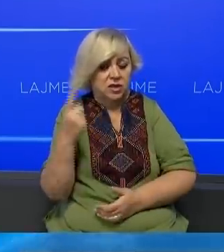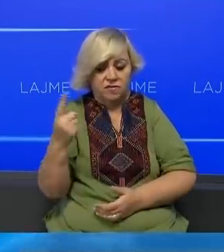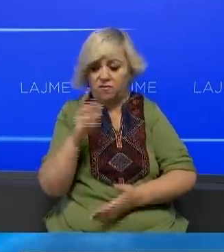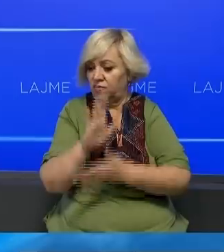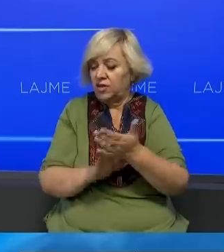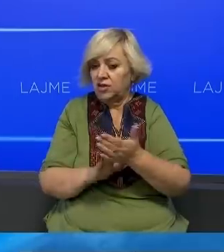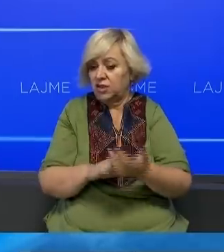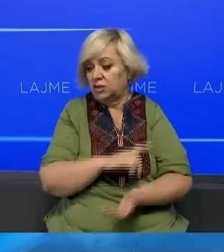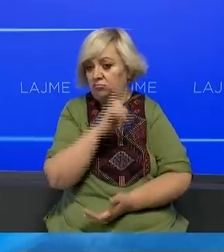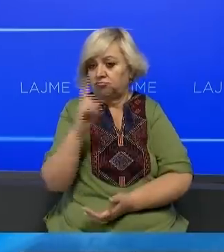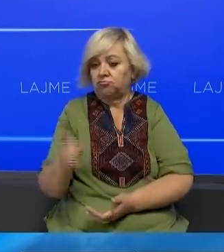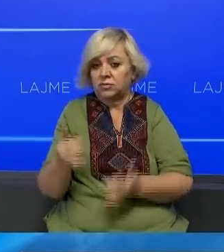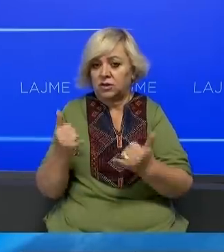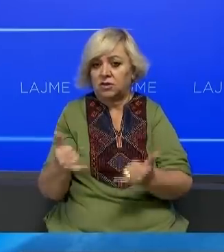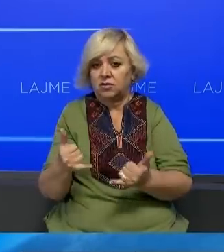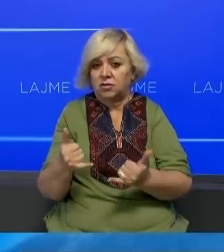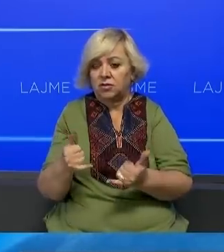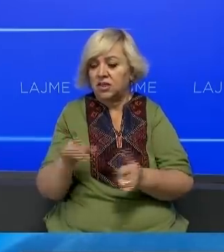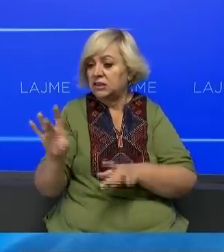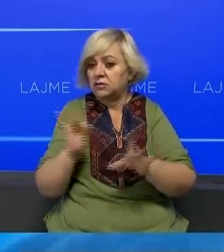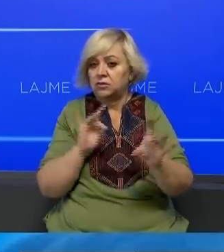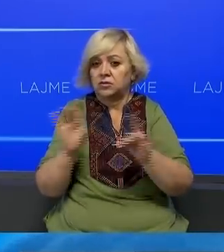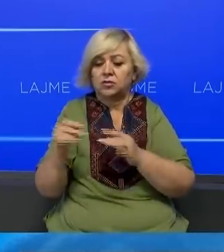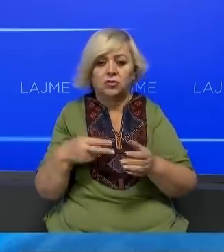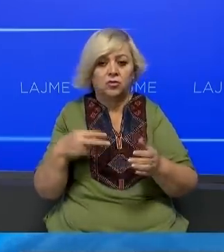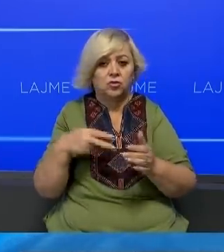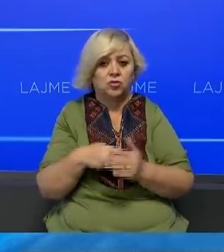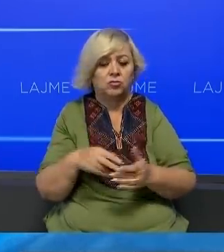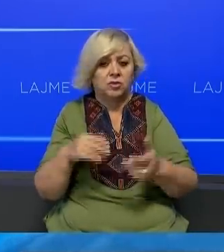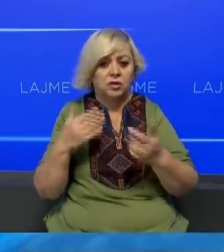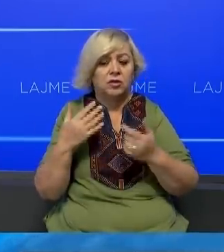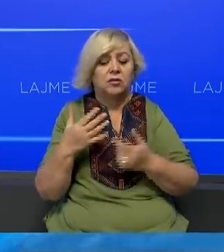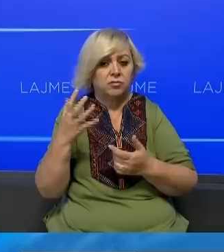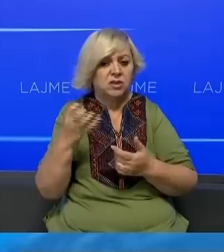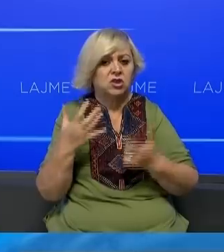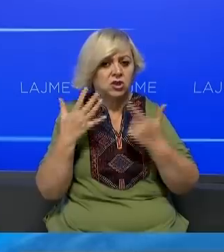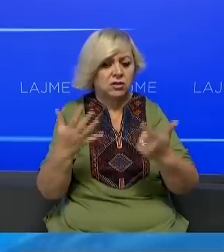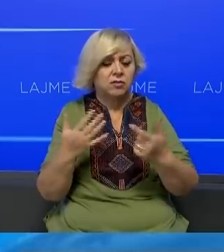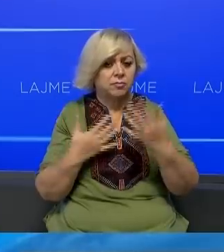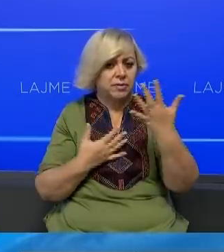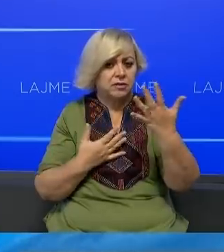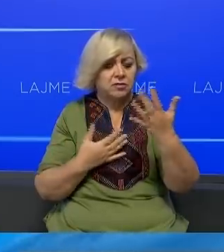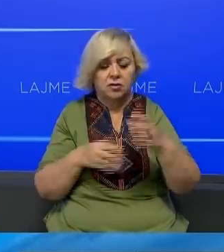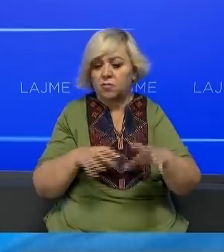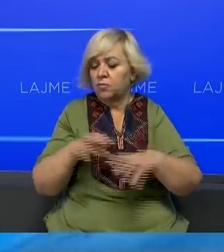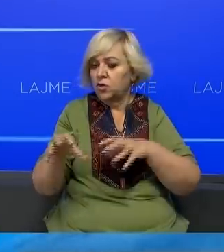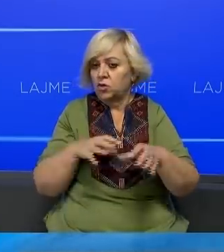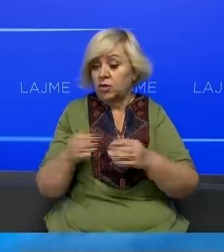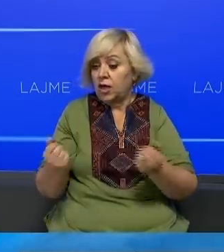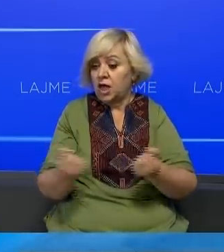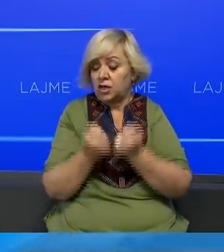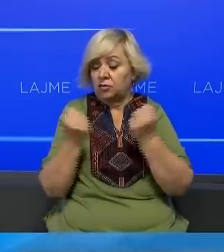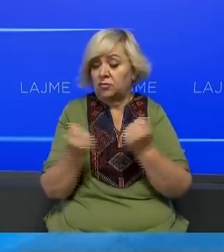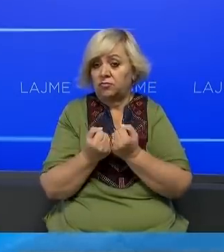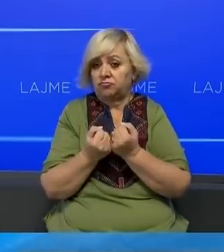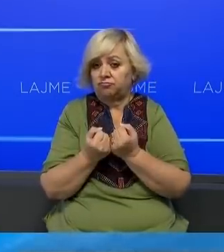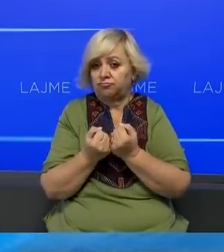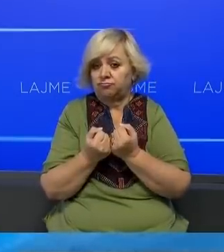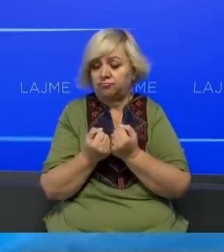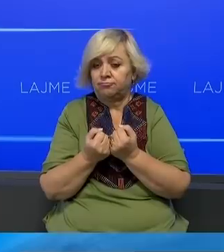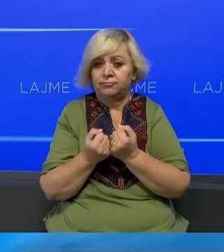i vitit deri tash kemi arritur se të formalizojmë 2756 punëtorë. Dhe ky aktivitet ka